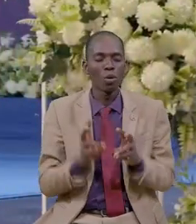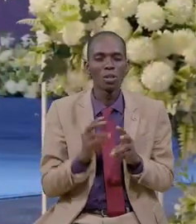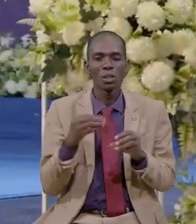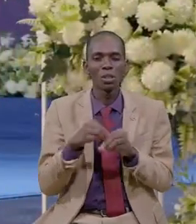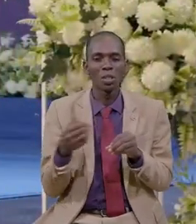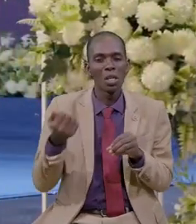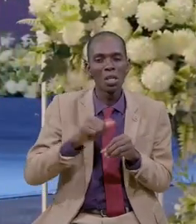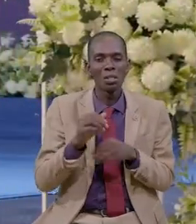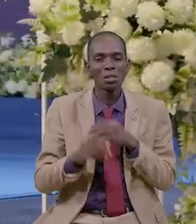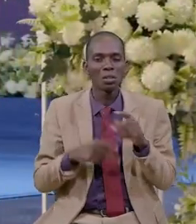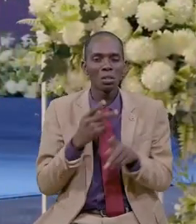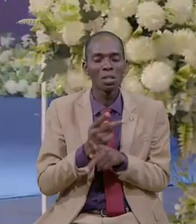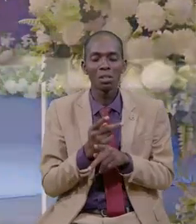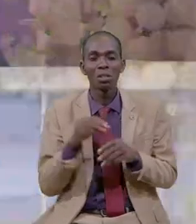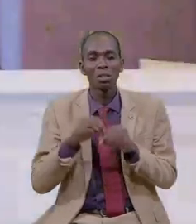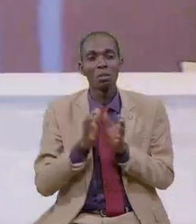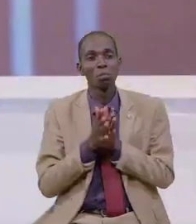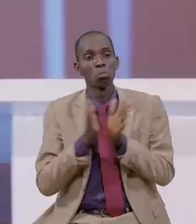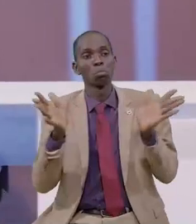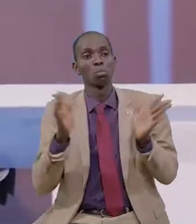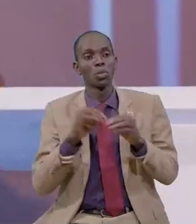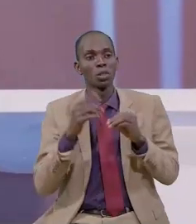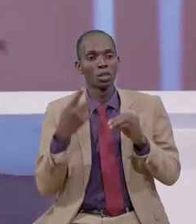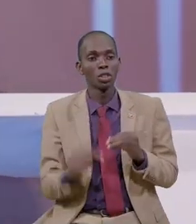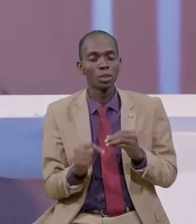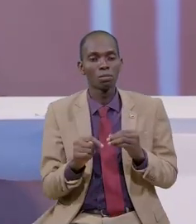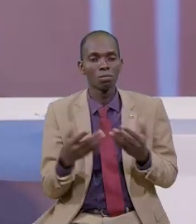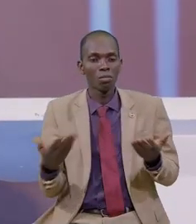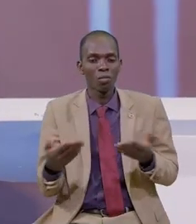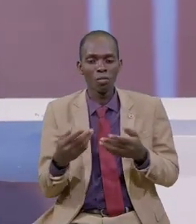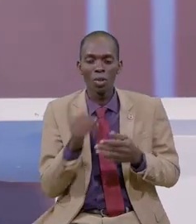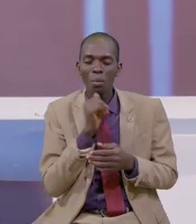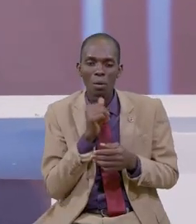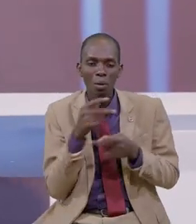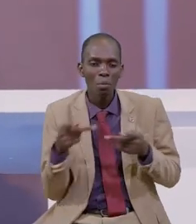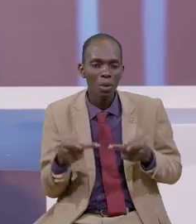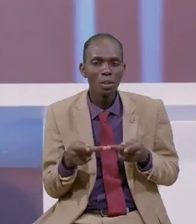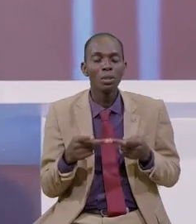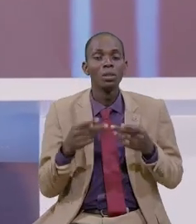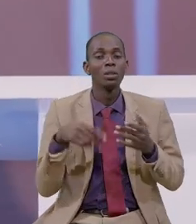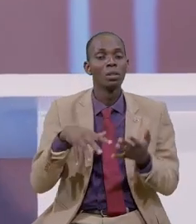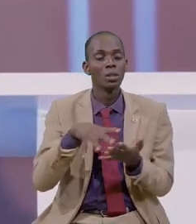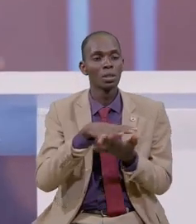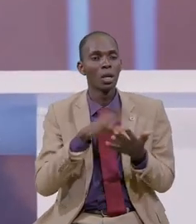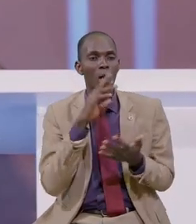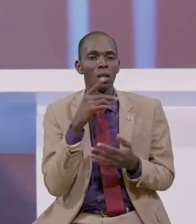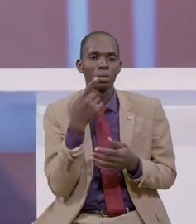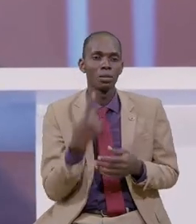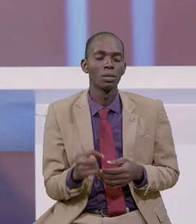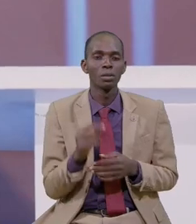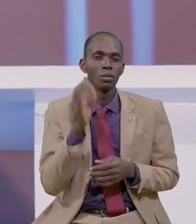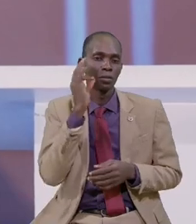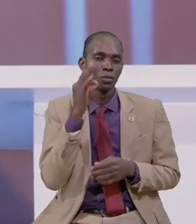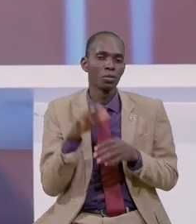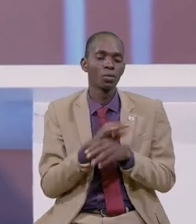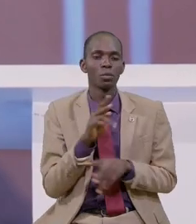ou en public. Ce sont là les branches et les fruits. Mais maintenant, il y a la racine. Et si